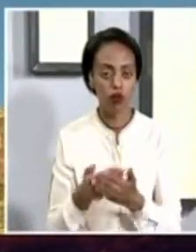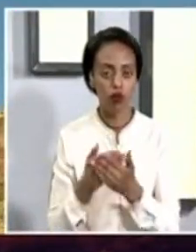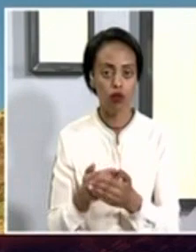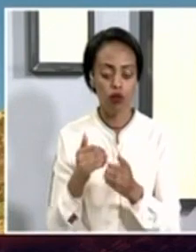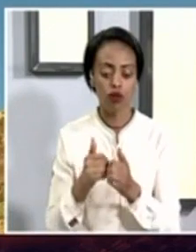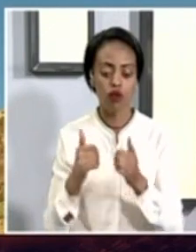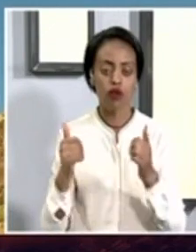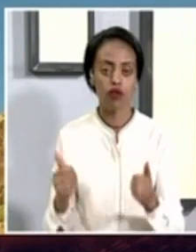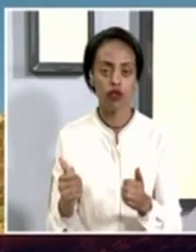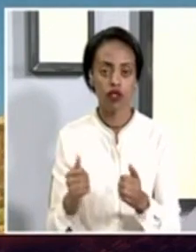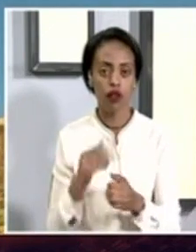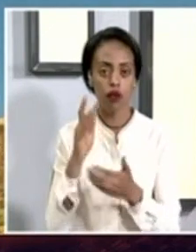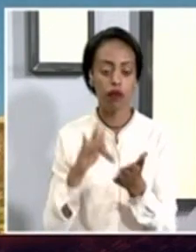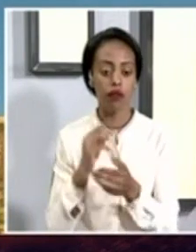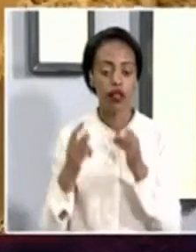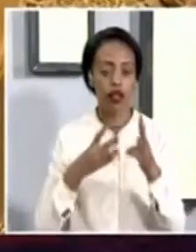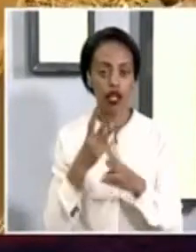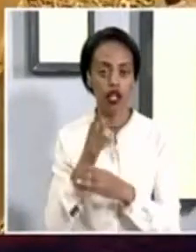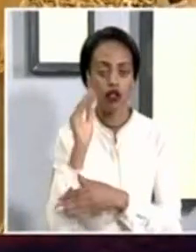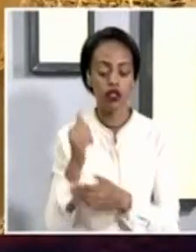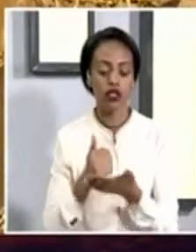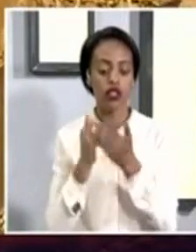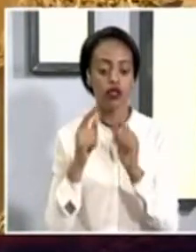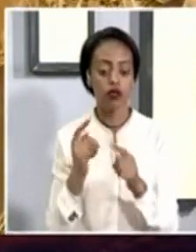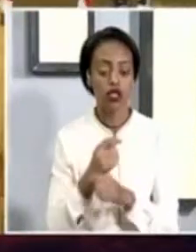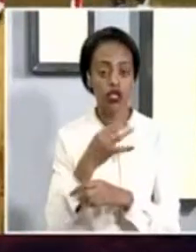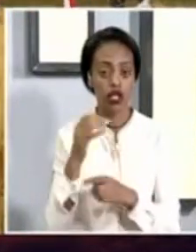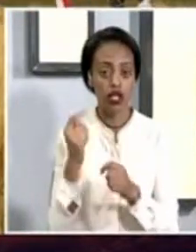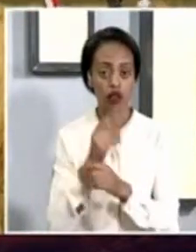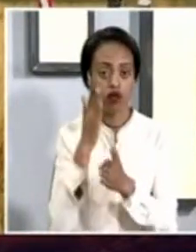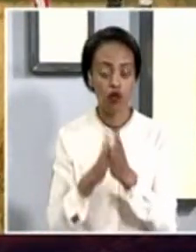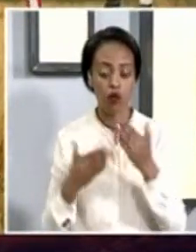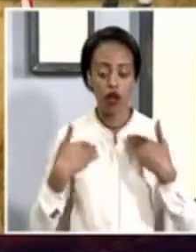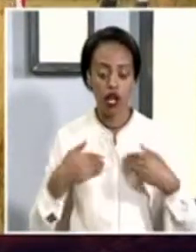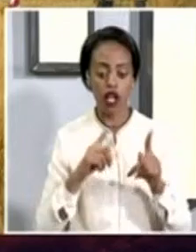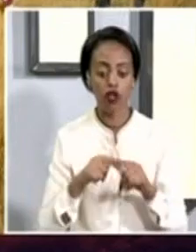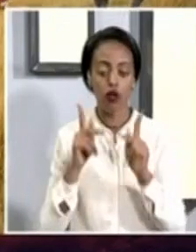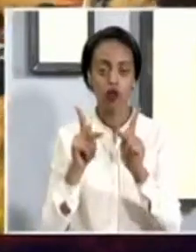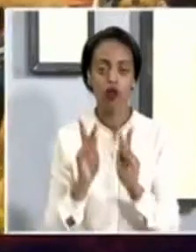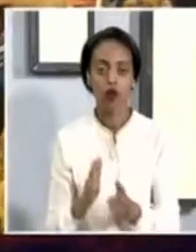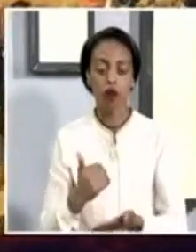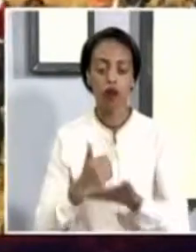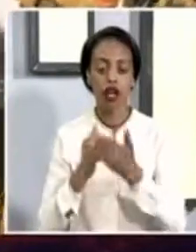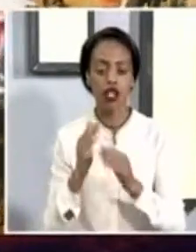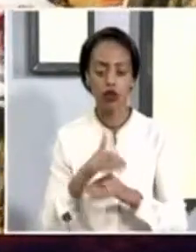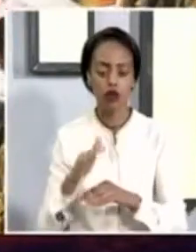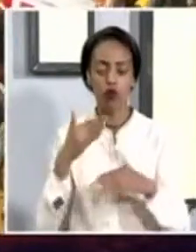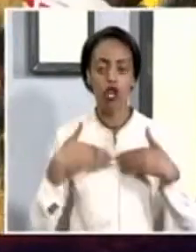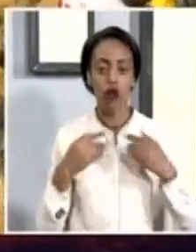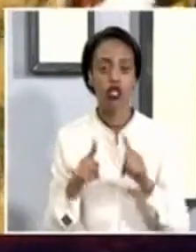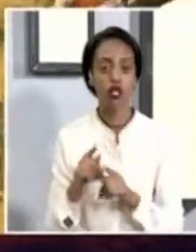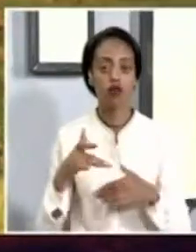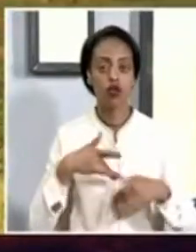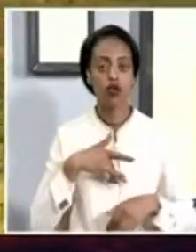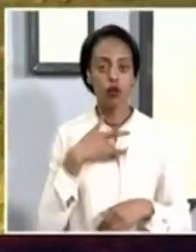لبلو مراني علم من سيد عبر زوم سنيت كبار زفت أمو أكلات بوغنم زبوم بمحقازوم لعول تحقواس كم ستسمعو